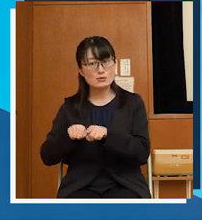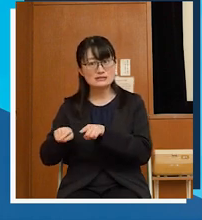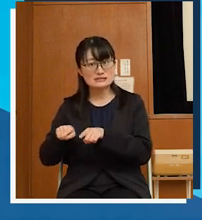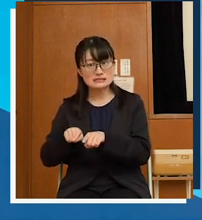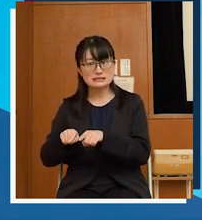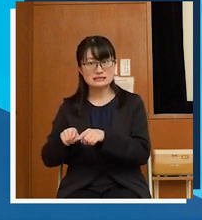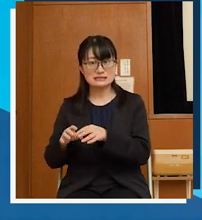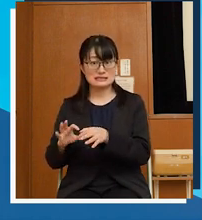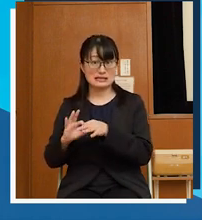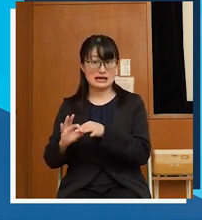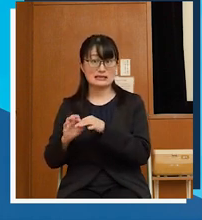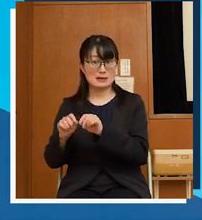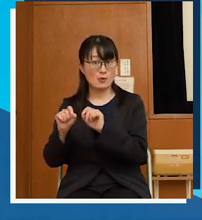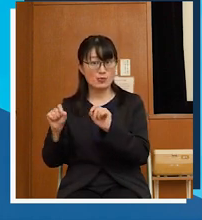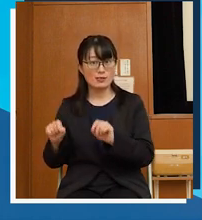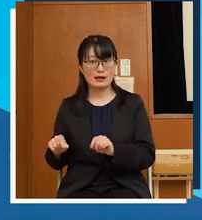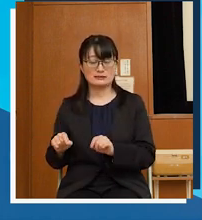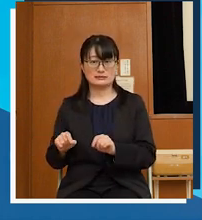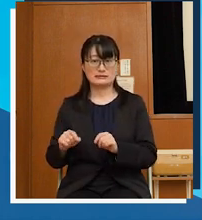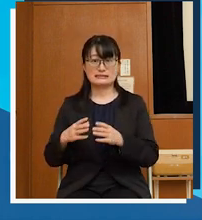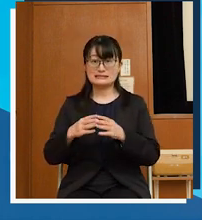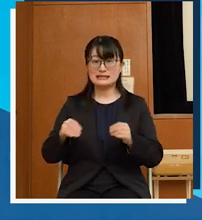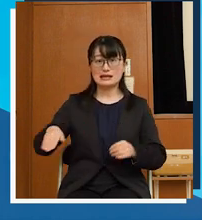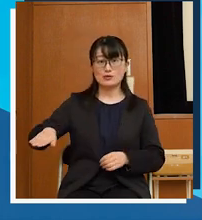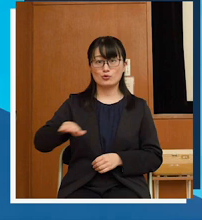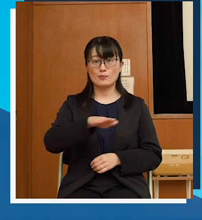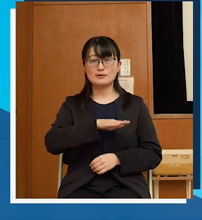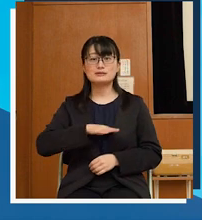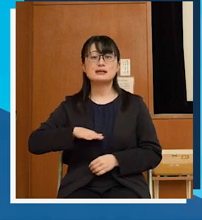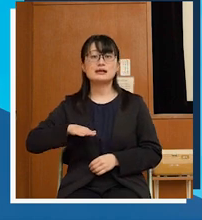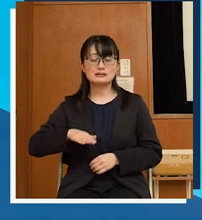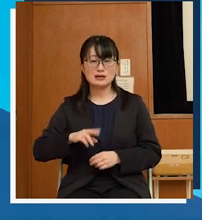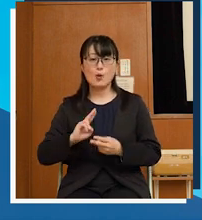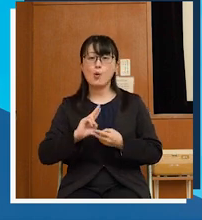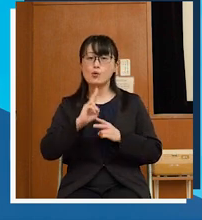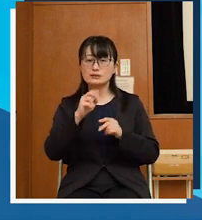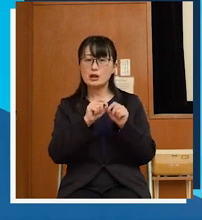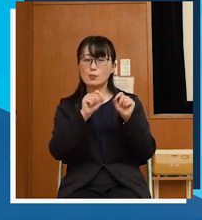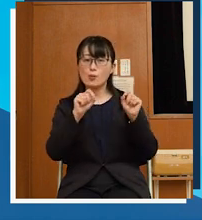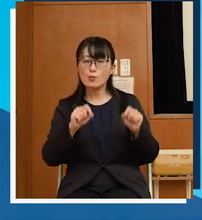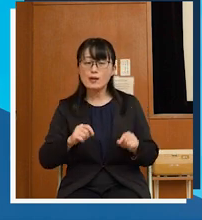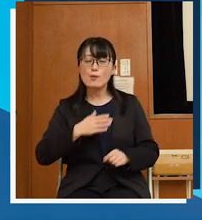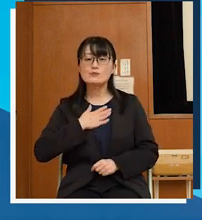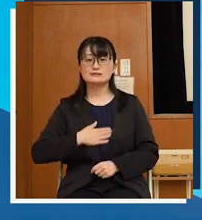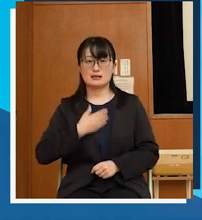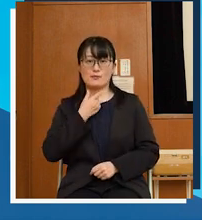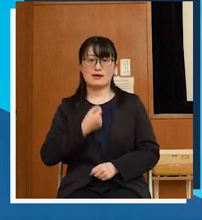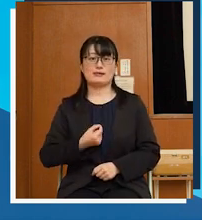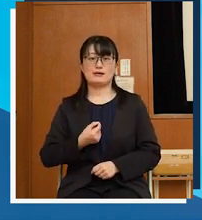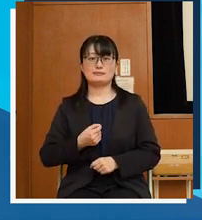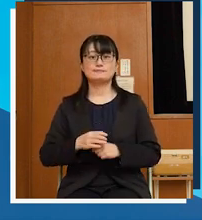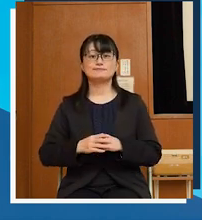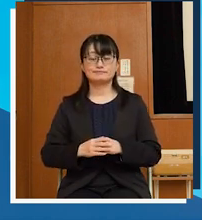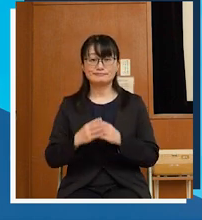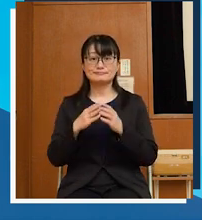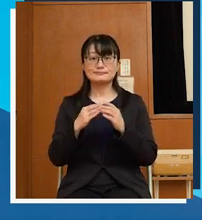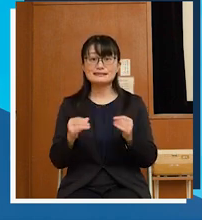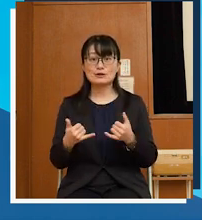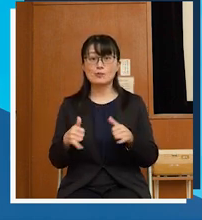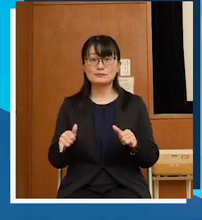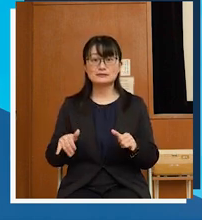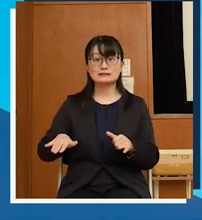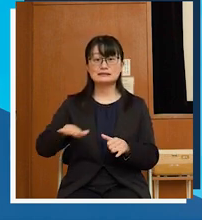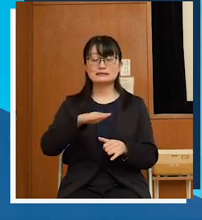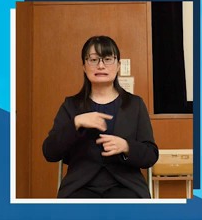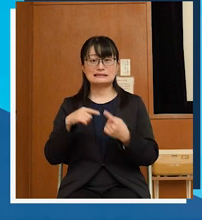全国の皆さんに沖縄における現状を伝えこれらの問題についてえ日本国民である皆さんお1人お1人に自分